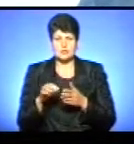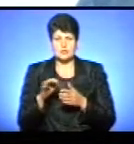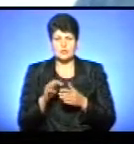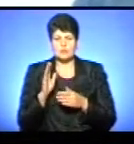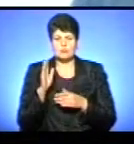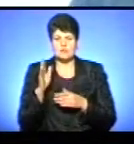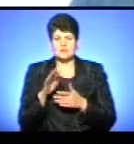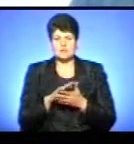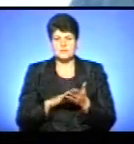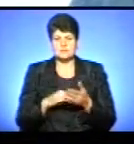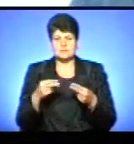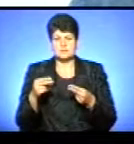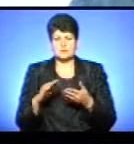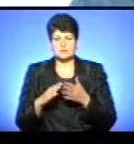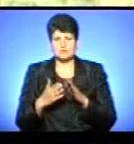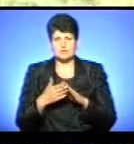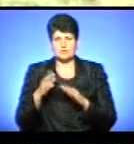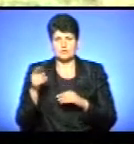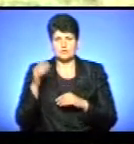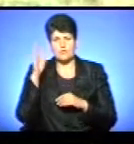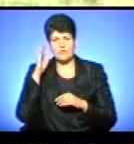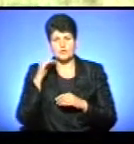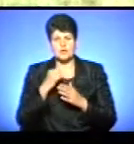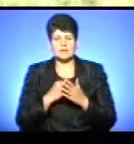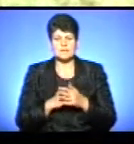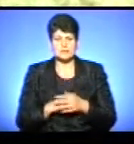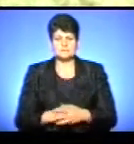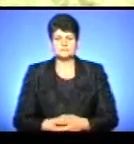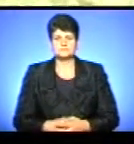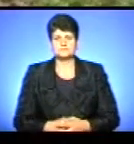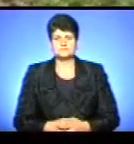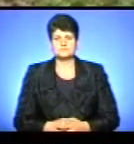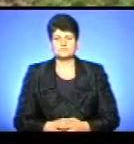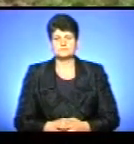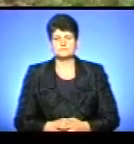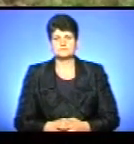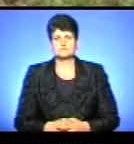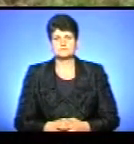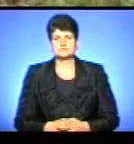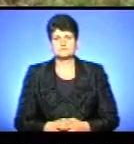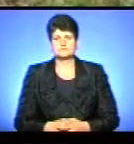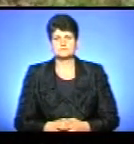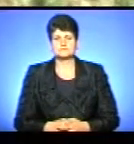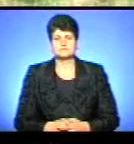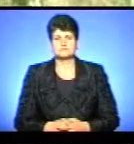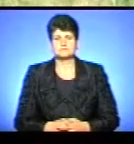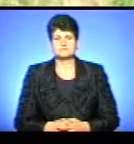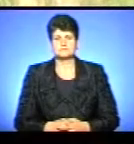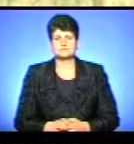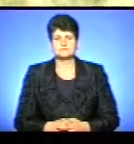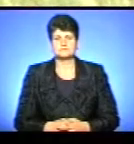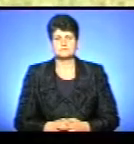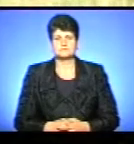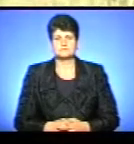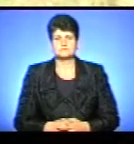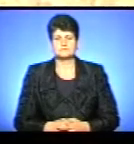чи заключення договору з Тернопільським водоканалом. Любов Гадомська, Марта Журавель, Андрій Прокопів, Оксана Галіяш.